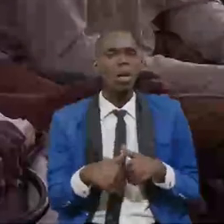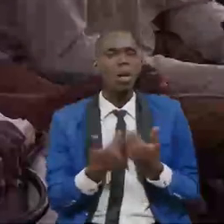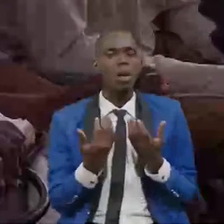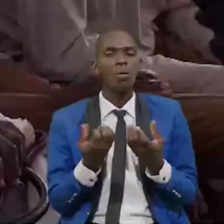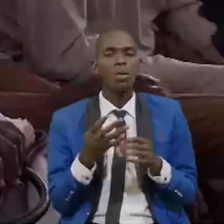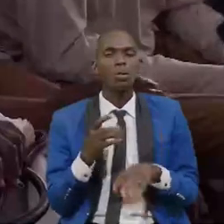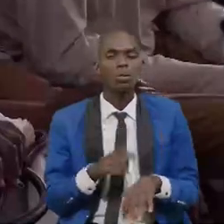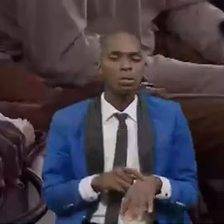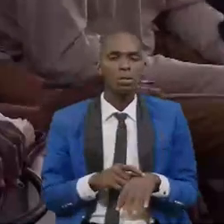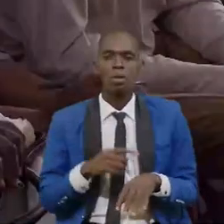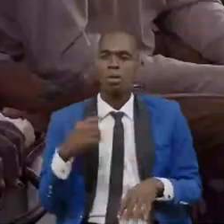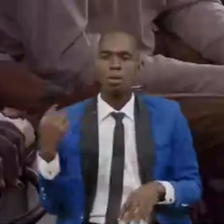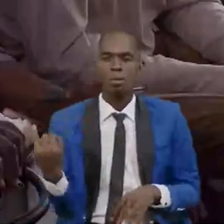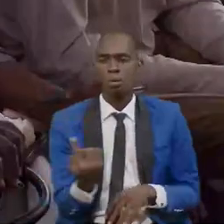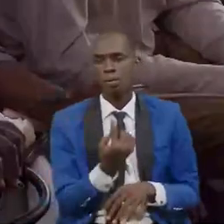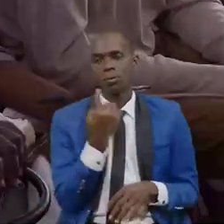Combien de temps?